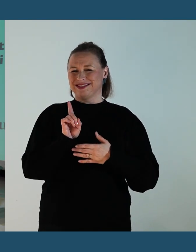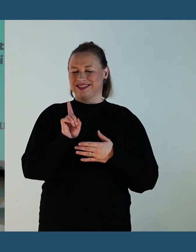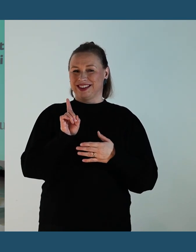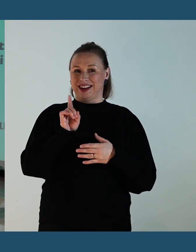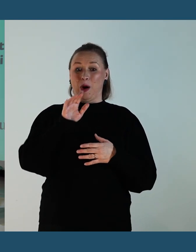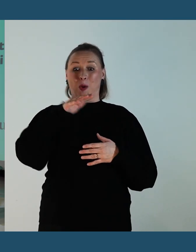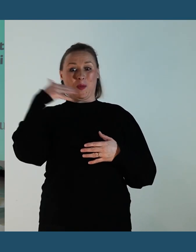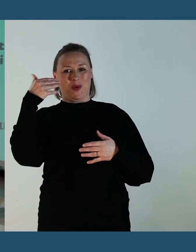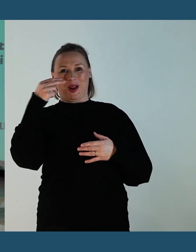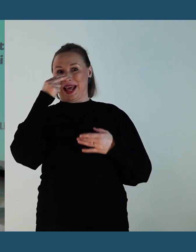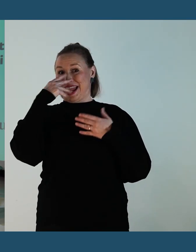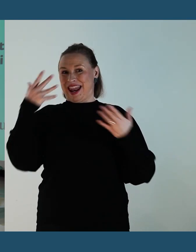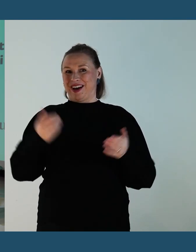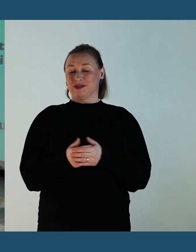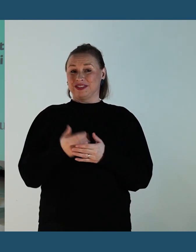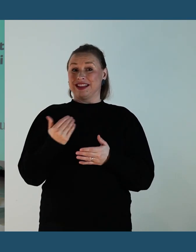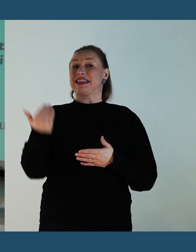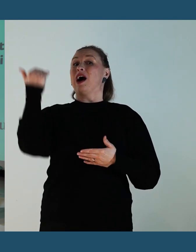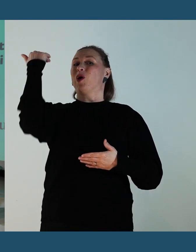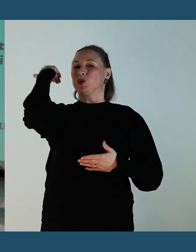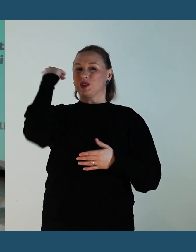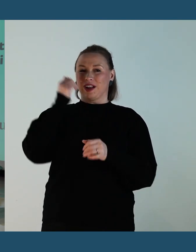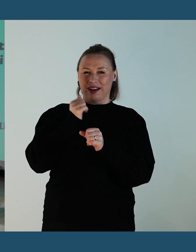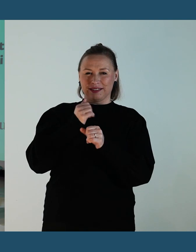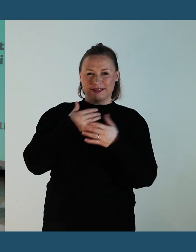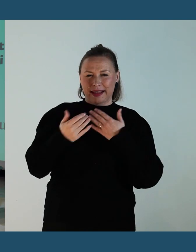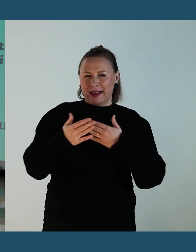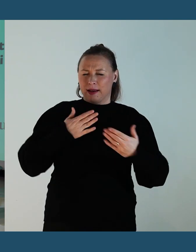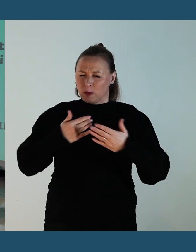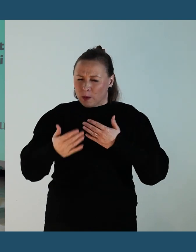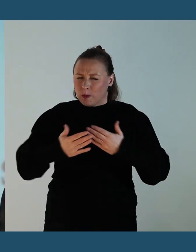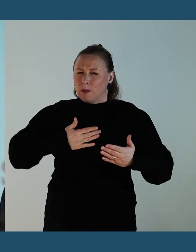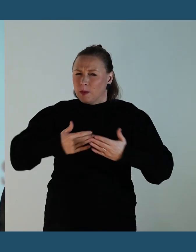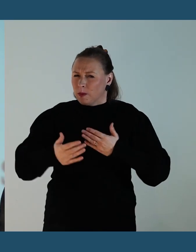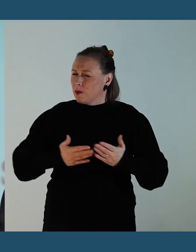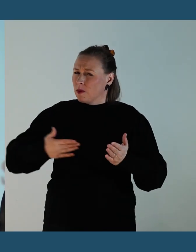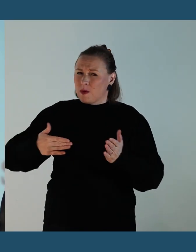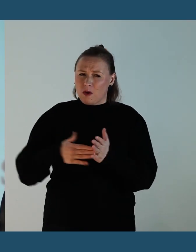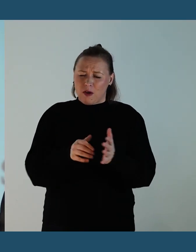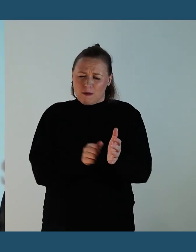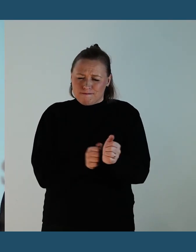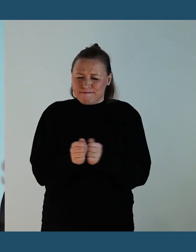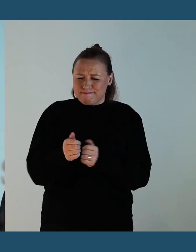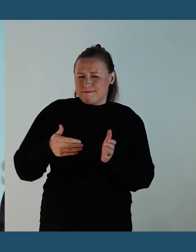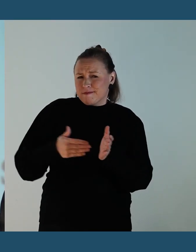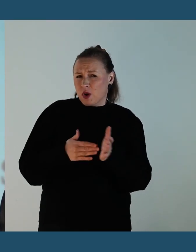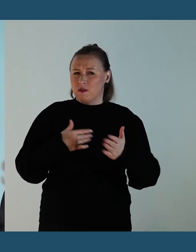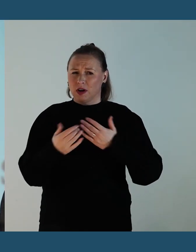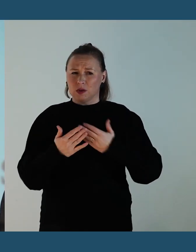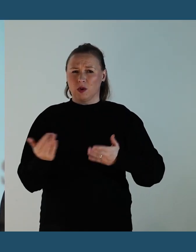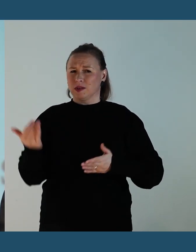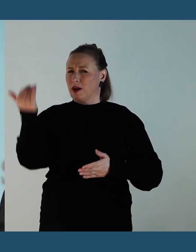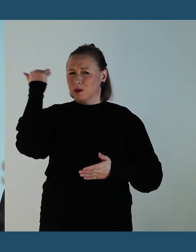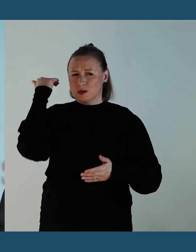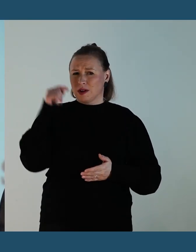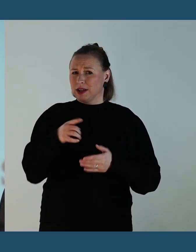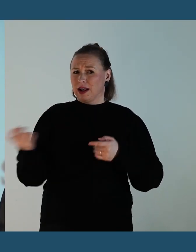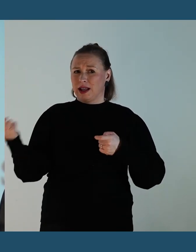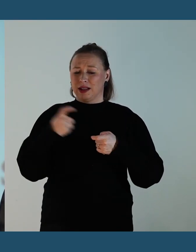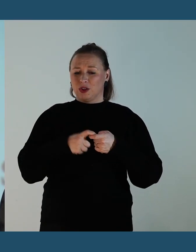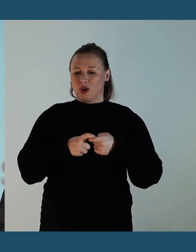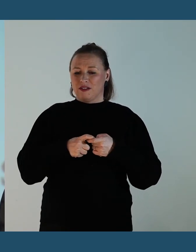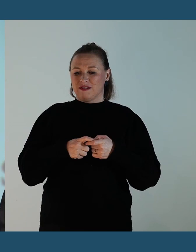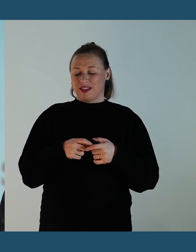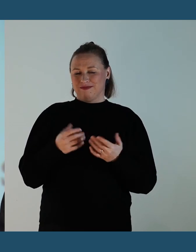niin kuin kulisseissa tehty työ, ja tässäkin tehtiin ihan valtavasti töitä, ja sitten sen loppunäytelmä